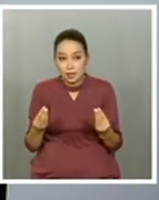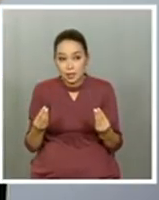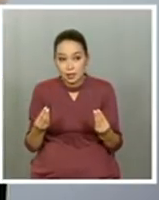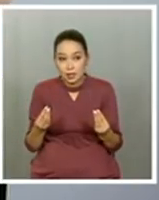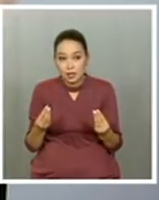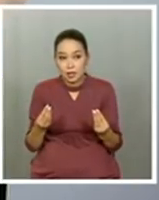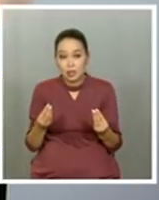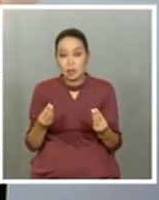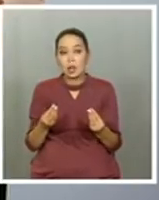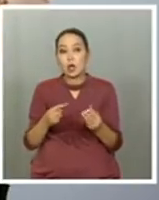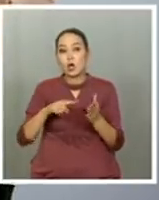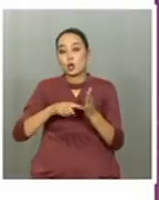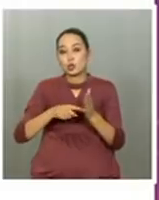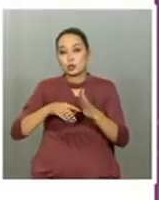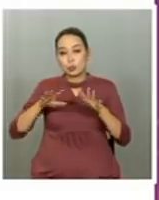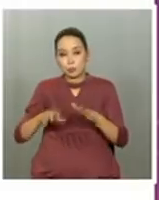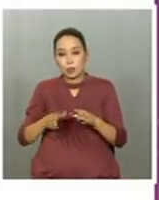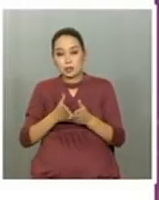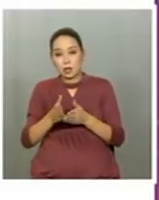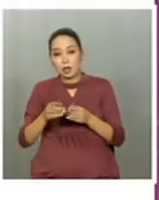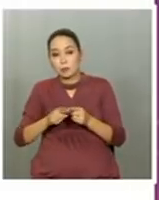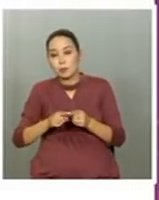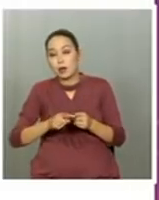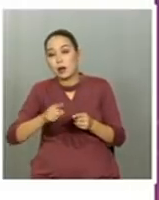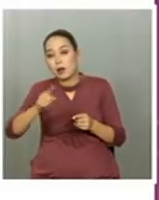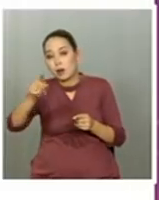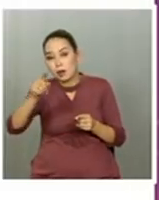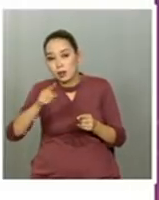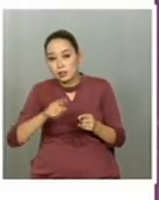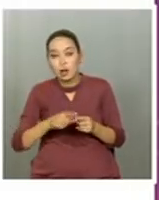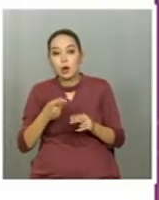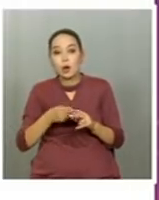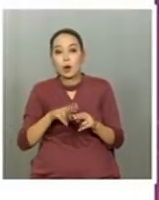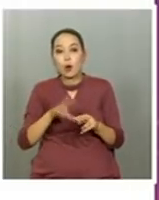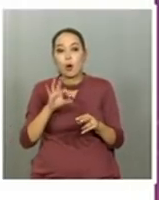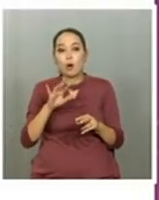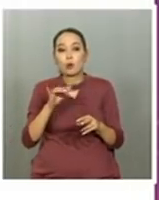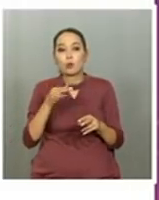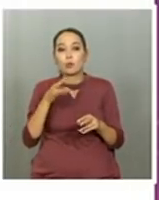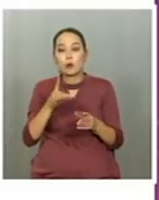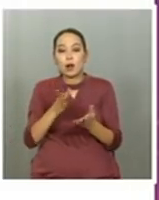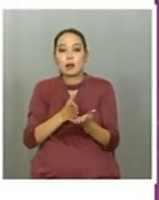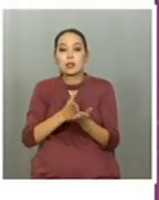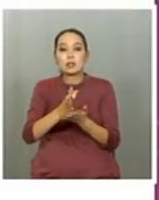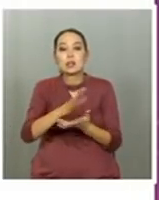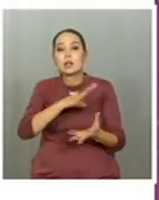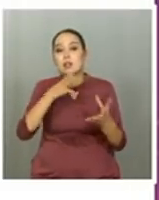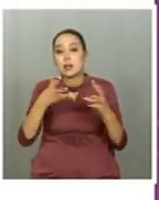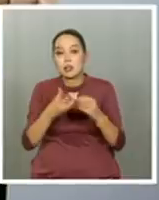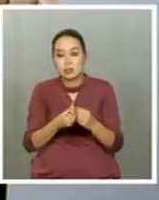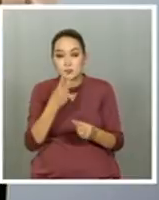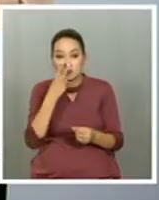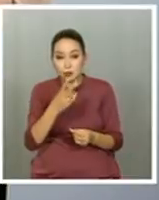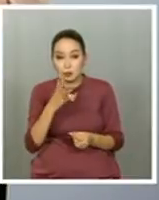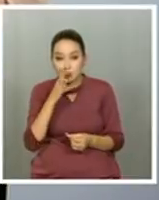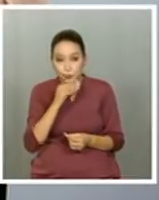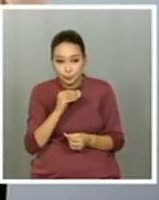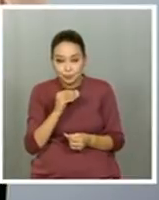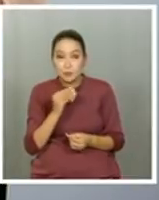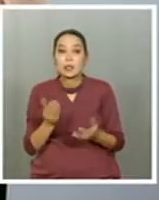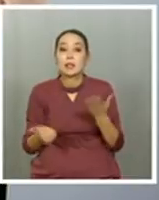бағдаршаның нүктемен көрсетіліп тұрған жерлерінен сіздер окулярға жарықтың шағылысу нәтижесін көре аласыздар.